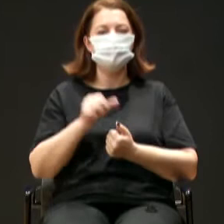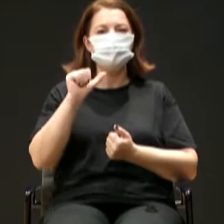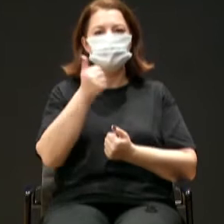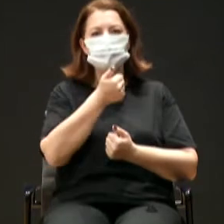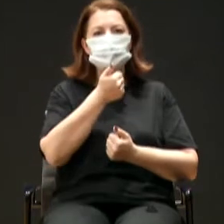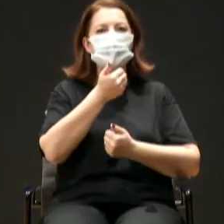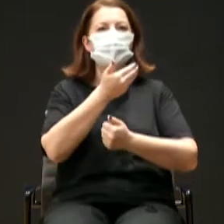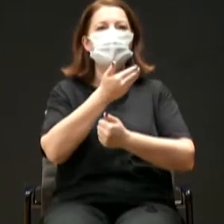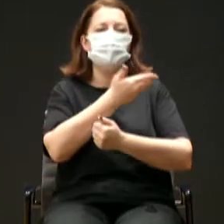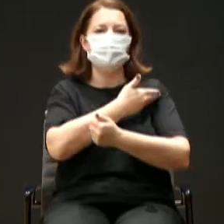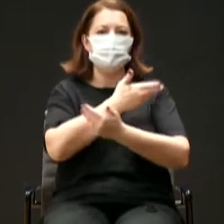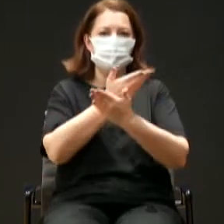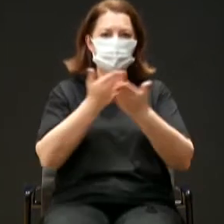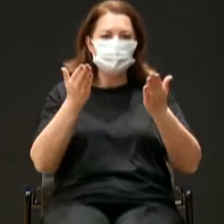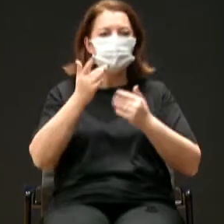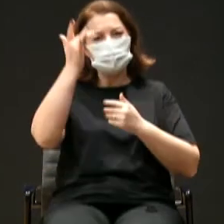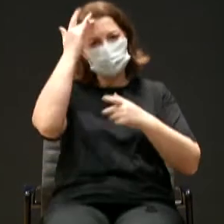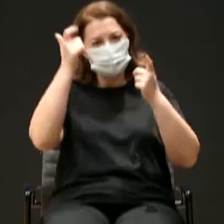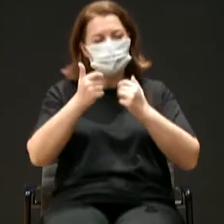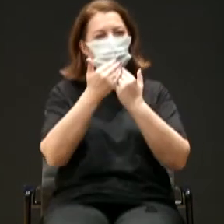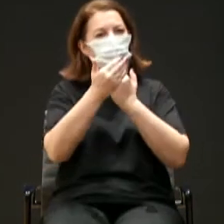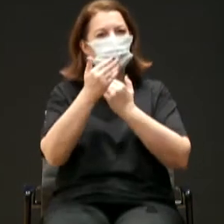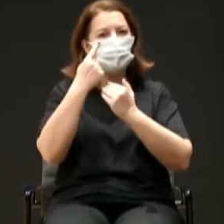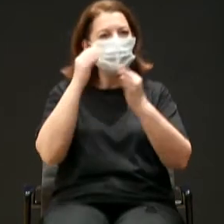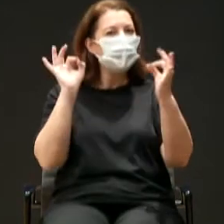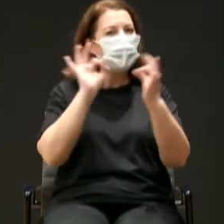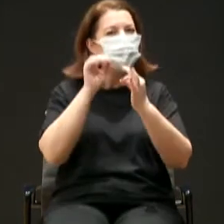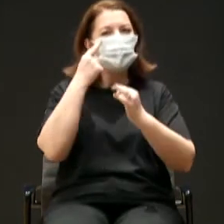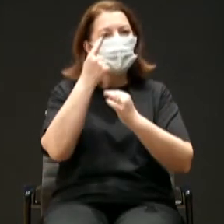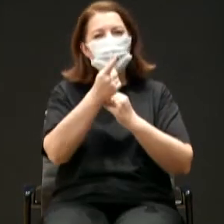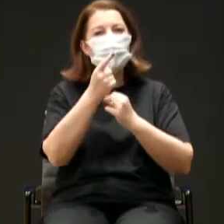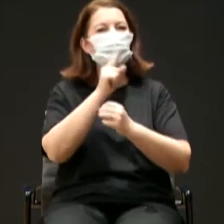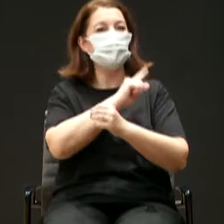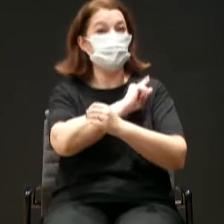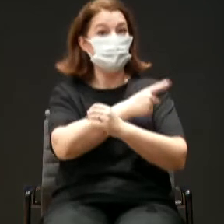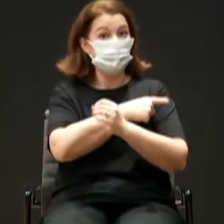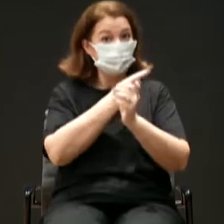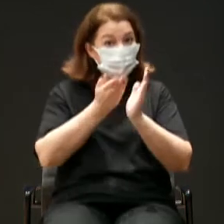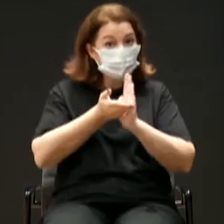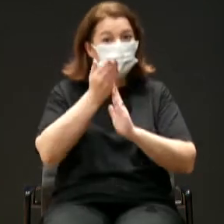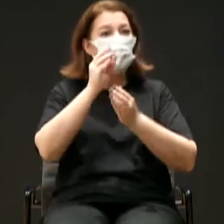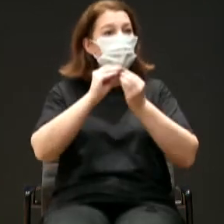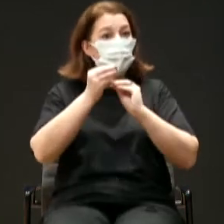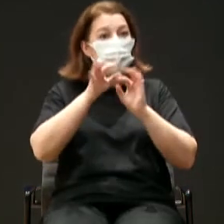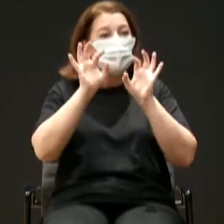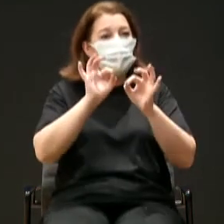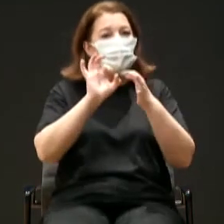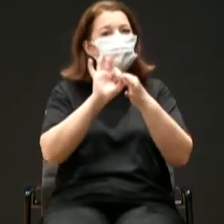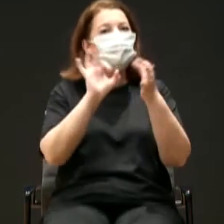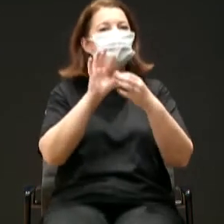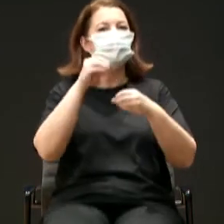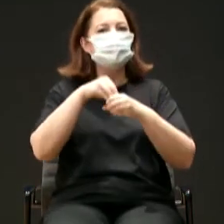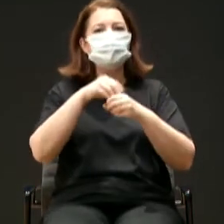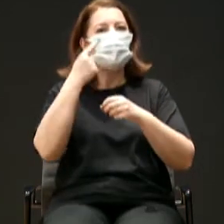üyelerim, Beylikdüzü'nde komşularımızla iletişimimizi güçlendirmek, sorunları yerinde ve hızlı bir şekilde çözmek amacıyla